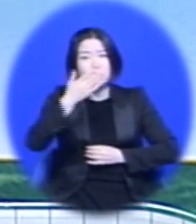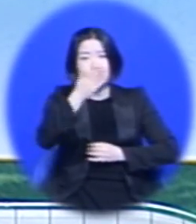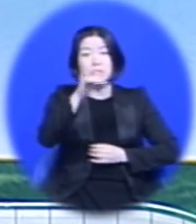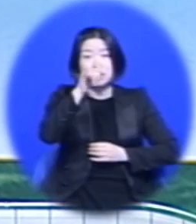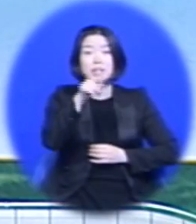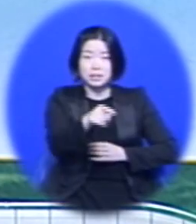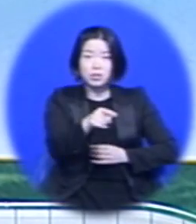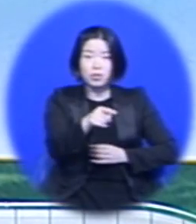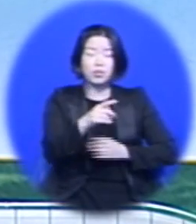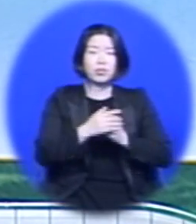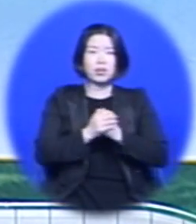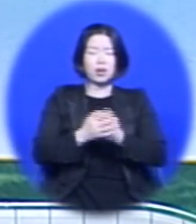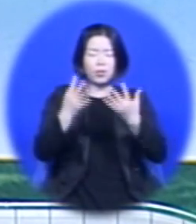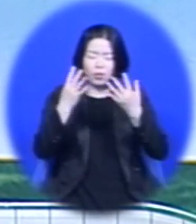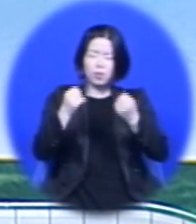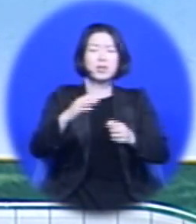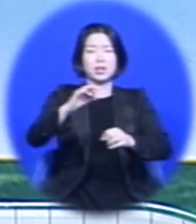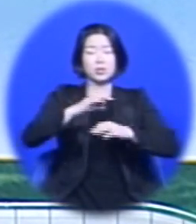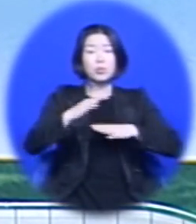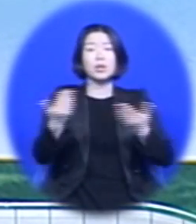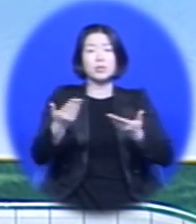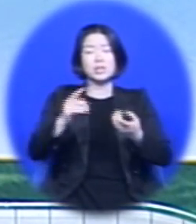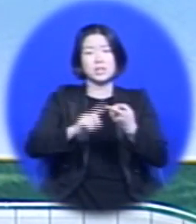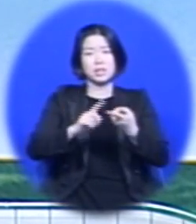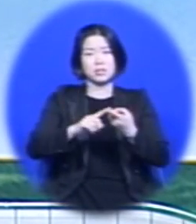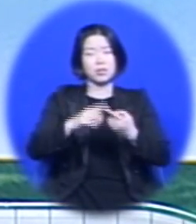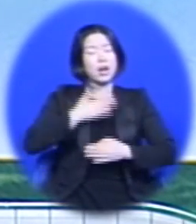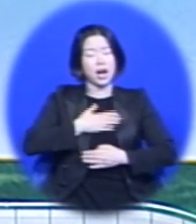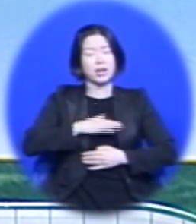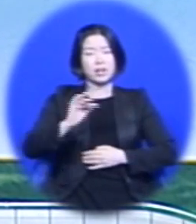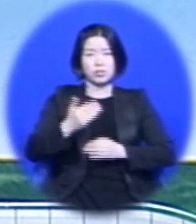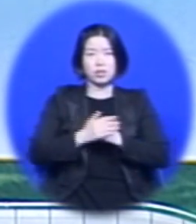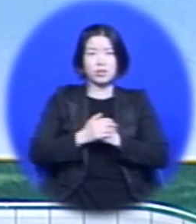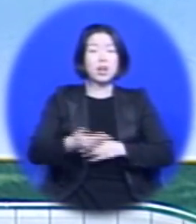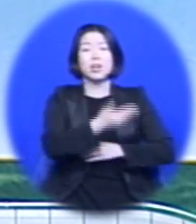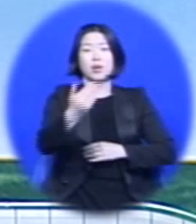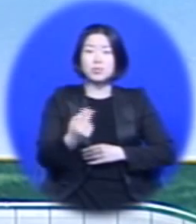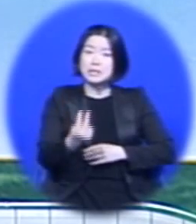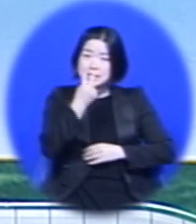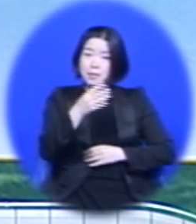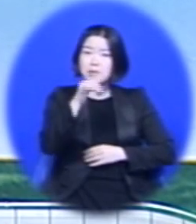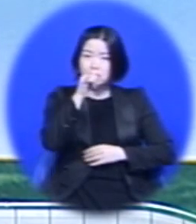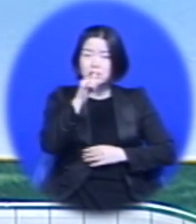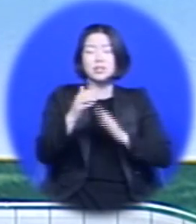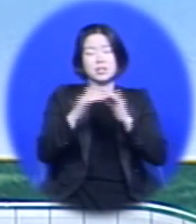것이 얼마나 놀라운 것인가를 알아야 돼요. 여러분은 생명이 있는 사람입니다.